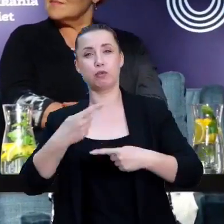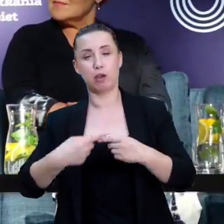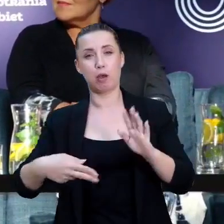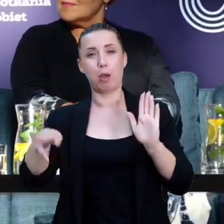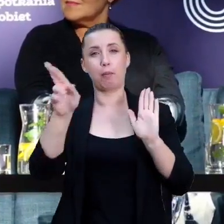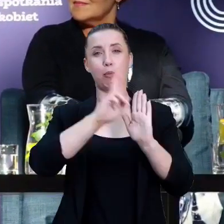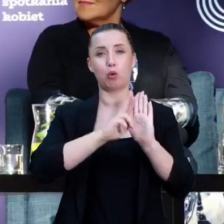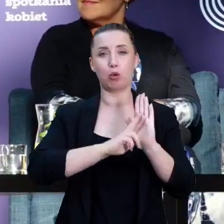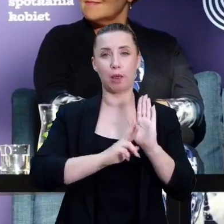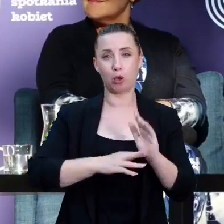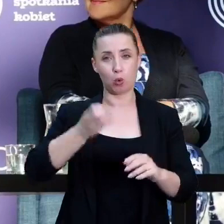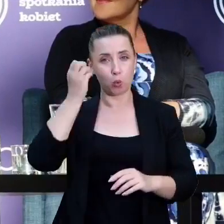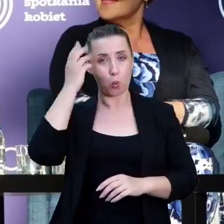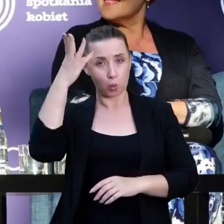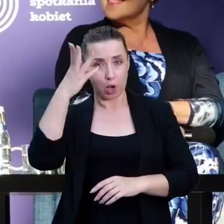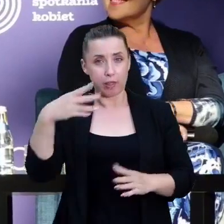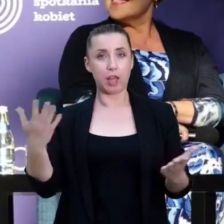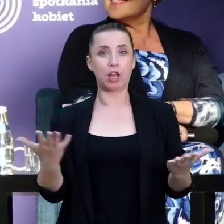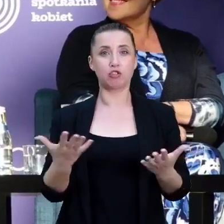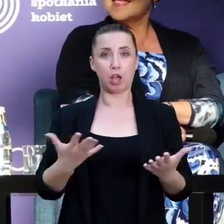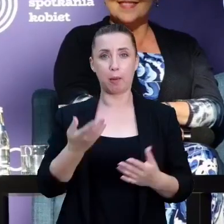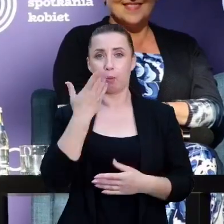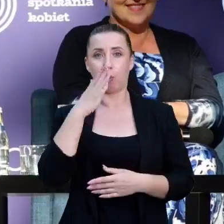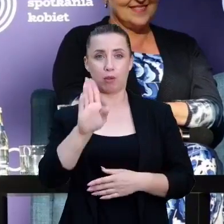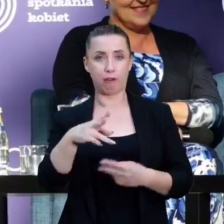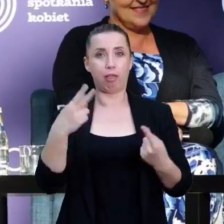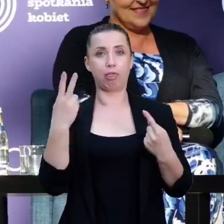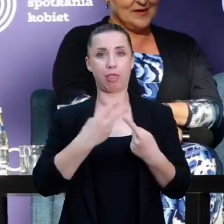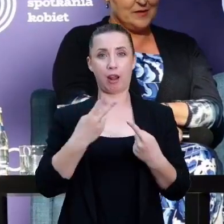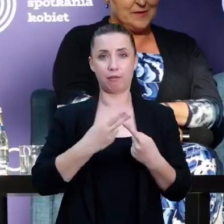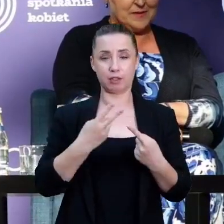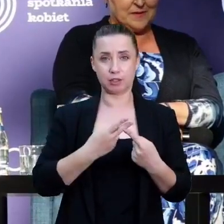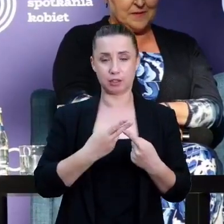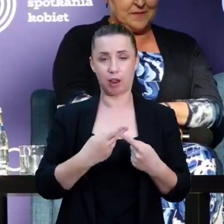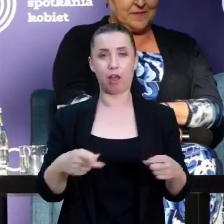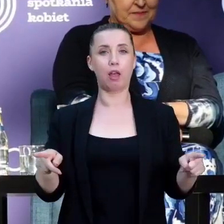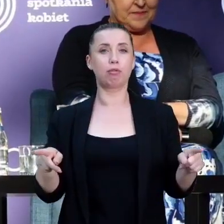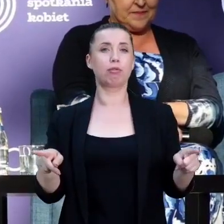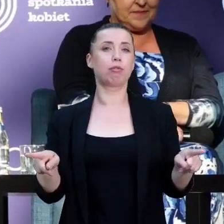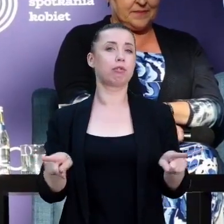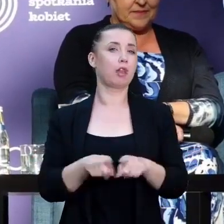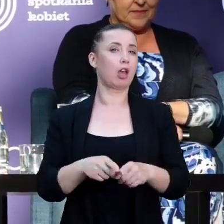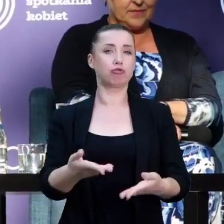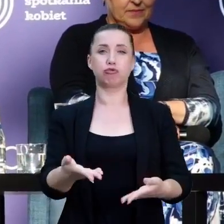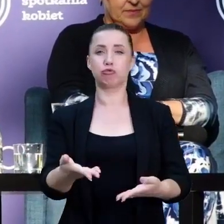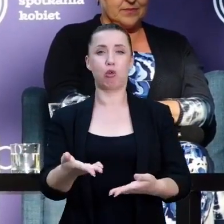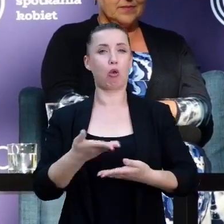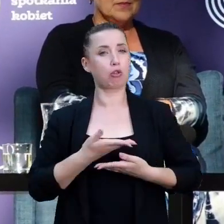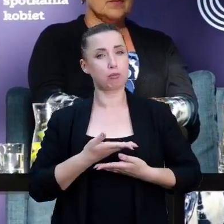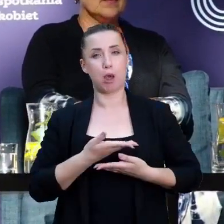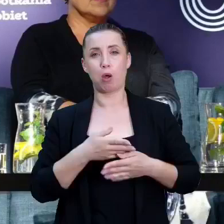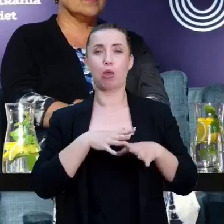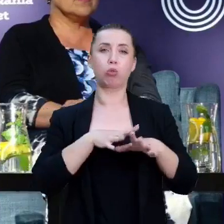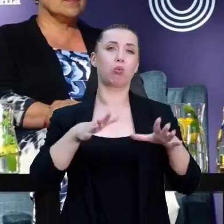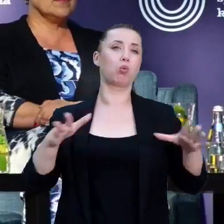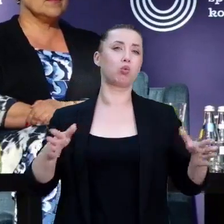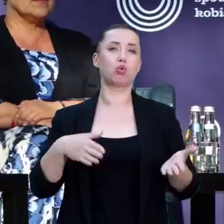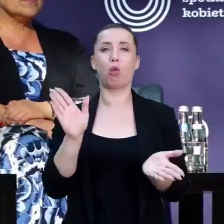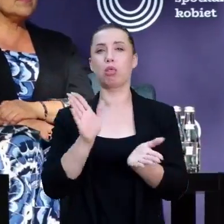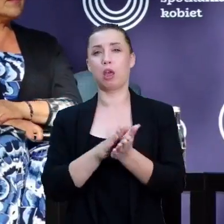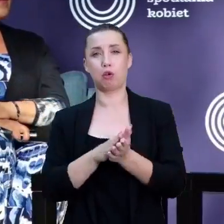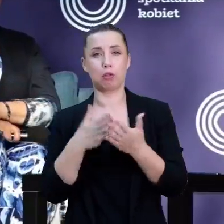programów kulturalnych, telewizyjnych i tyle samo nagród na międzynarodowych